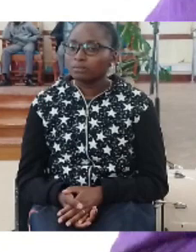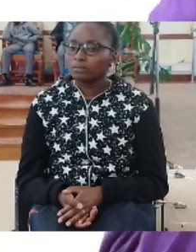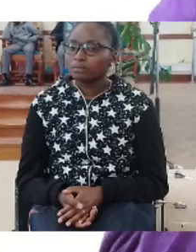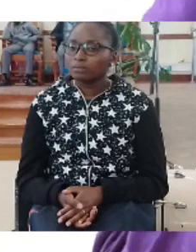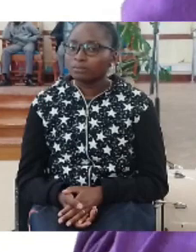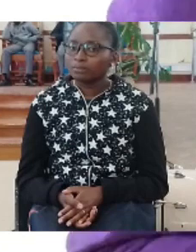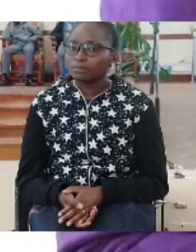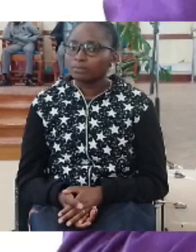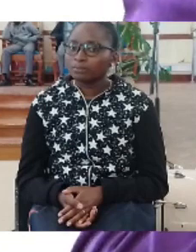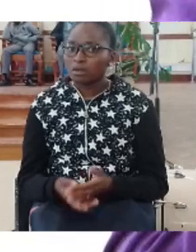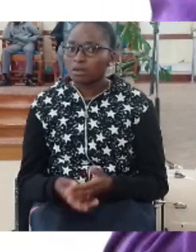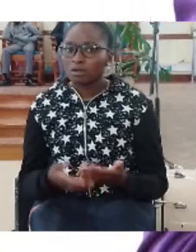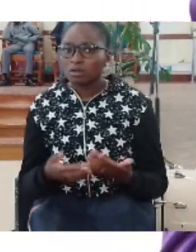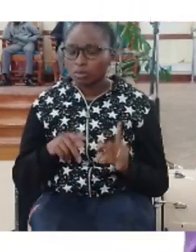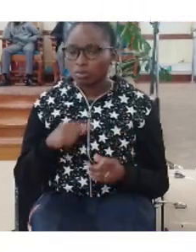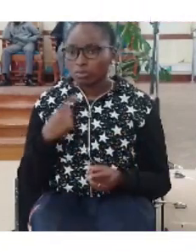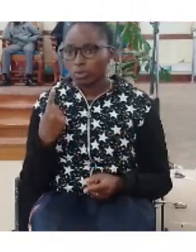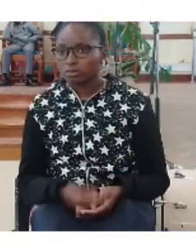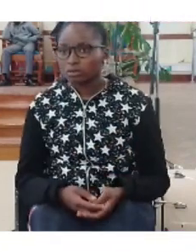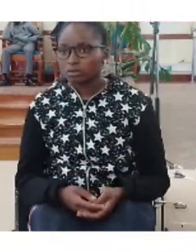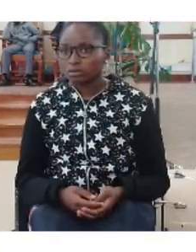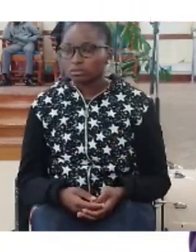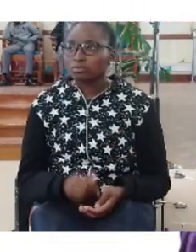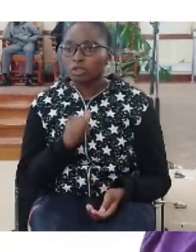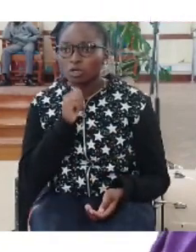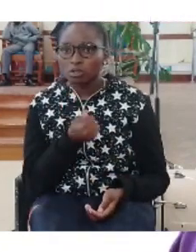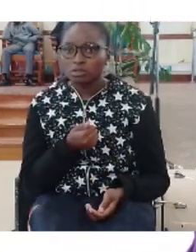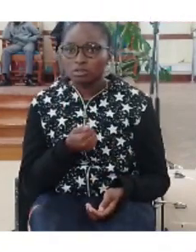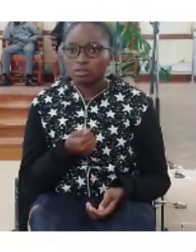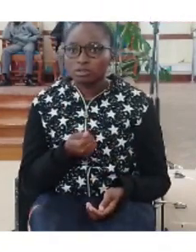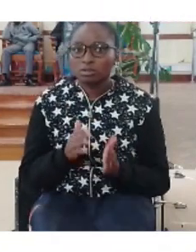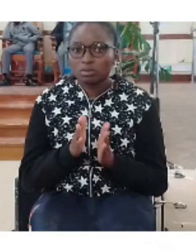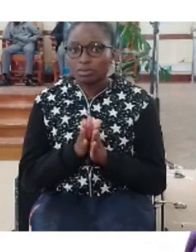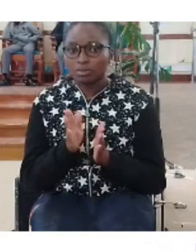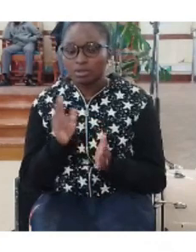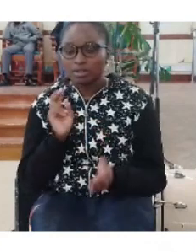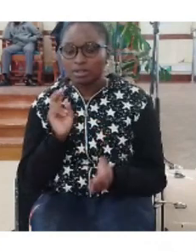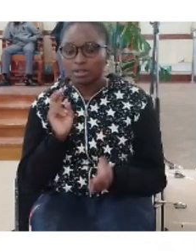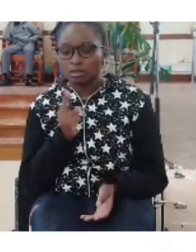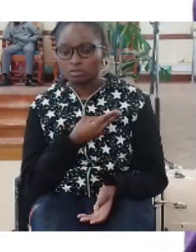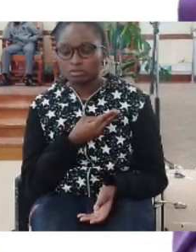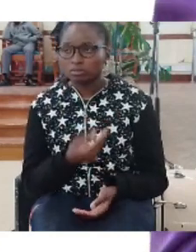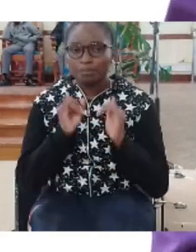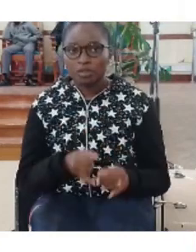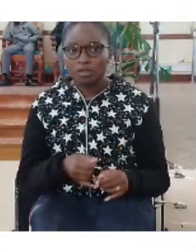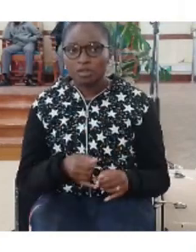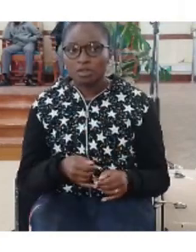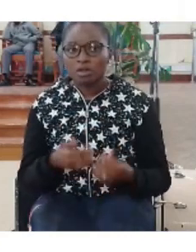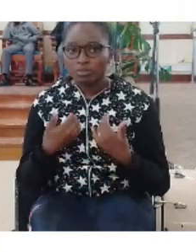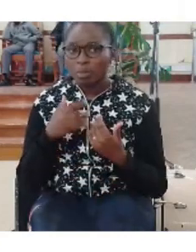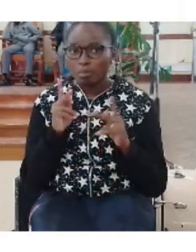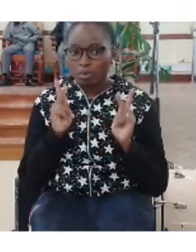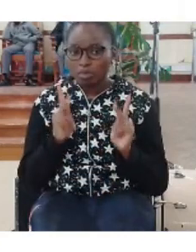wa mwerire ehe ti mundu umwe witu nduri na traitor no ni atirire Israeli hena mundu